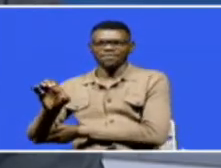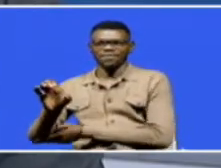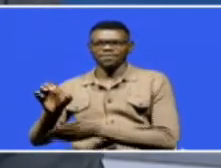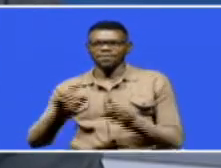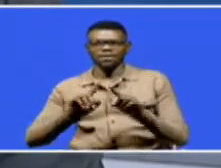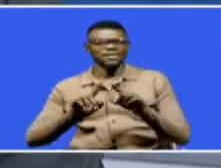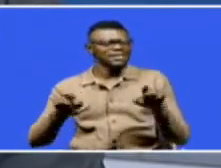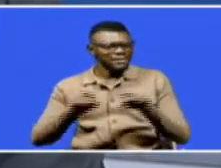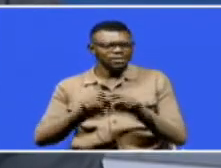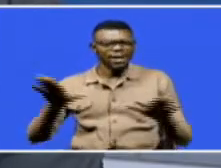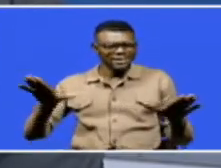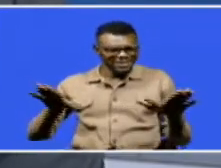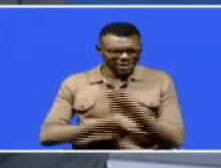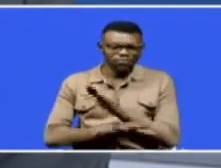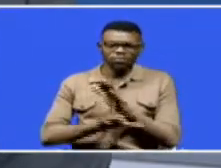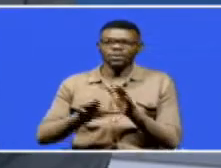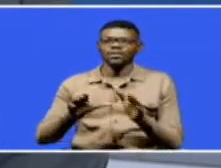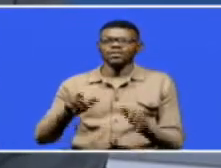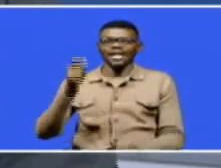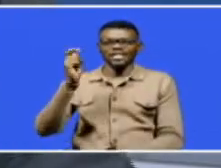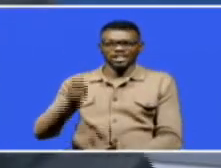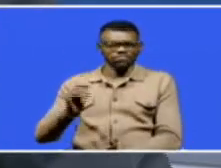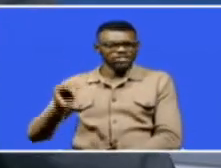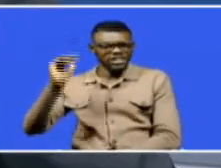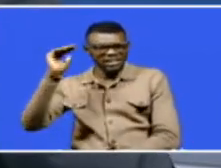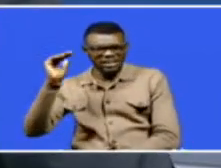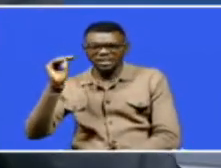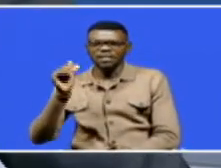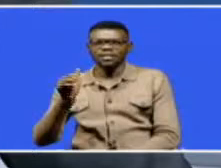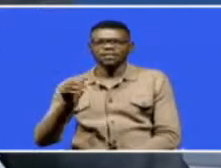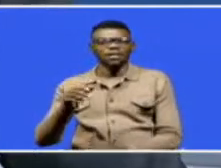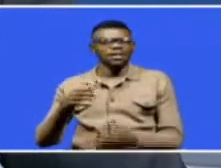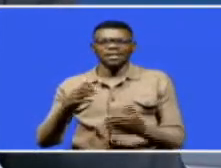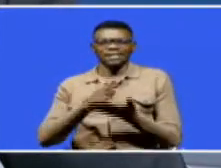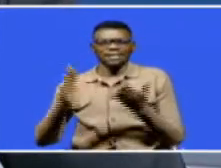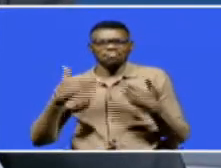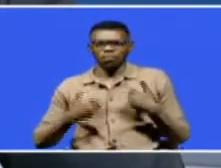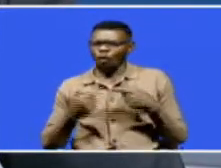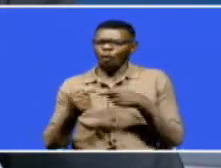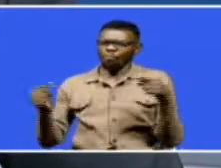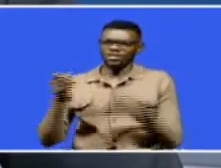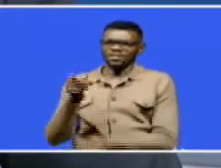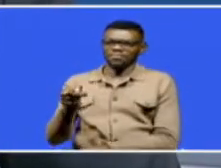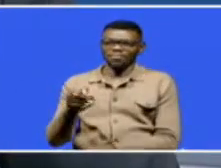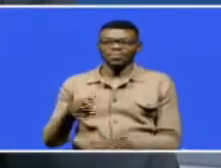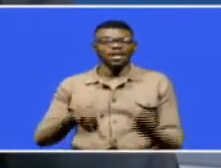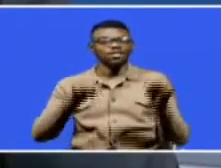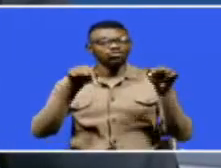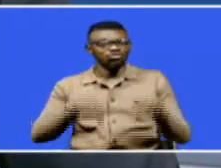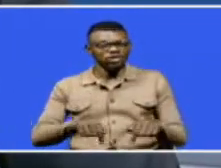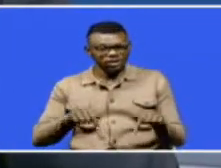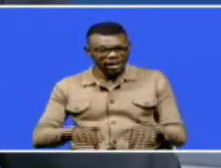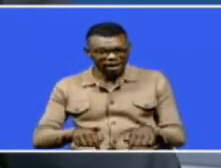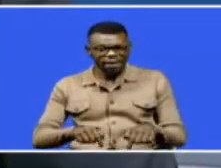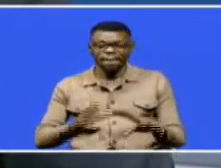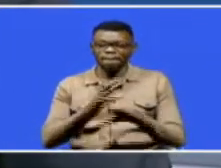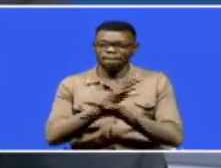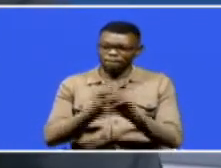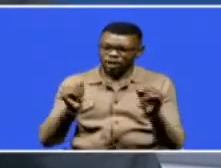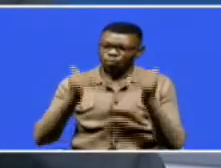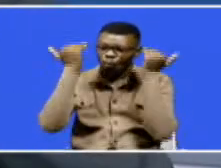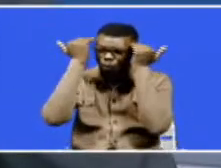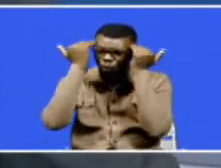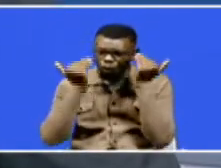Mwilu ikiwa pia ni mojawapo wa makamishna wa JSC. Awali mapema hii leo, mtazamaji, rais wa mahakama ya rufaa